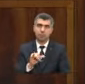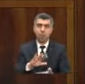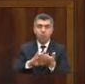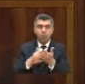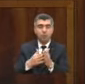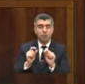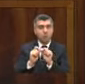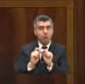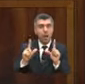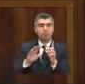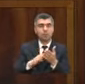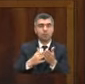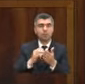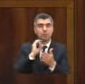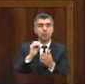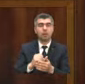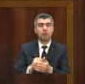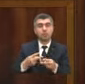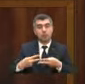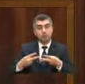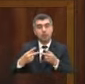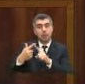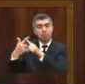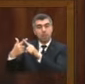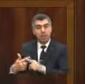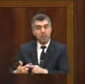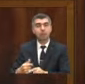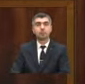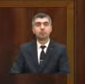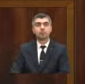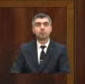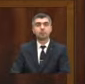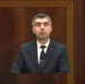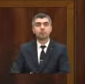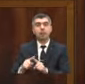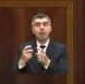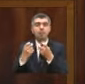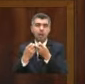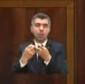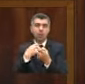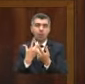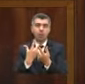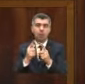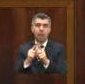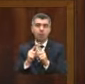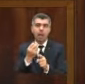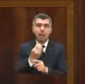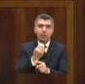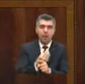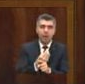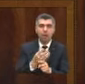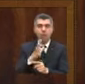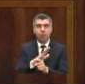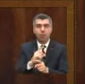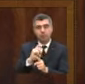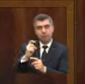واضح لتوفير هذه الإمكانات المالية، لأن مثلا في التعويضات العائلية غادي تجمع الأنظمة الحالية كلها